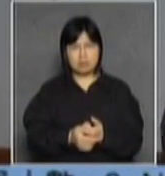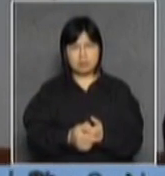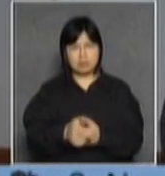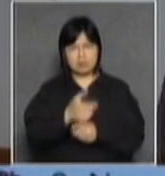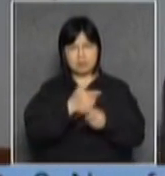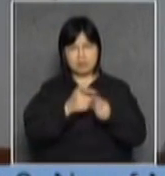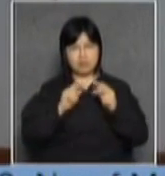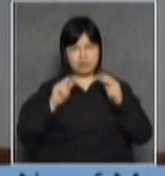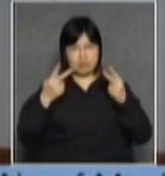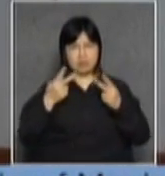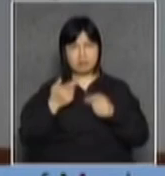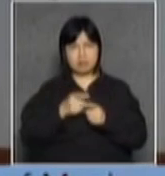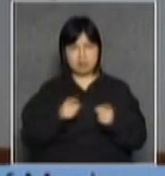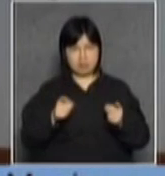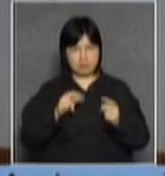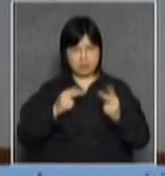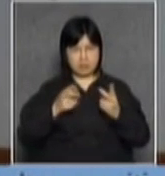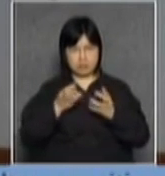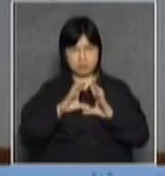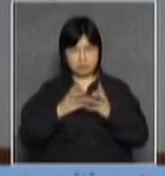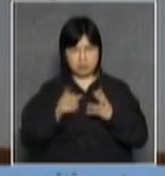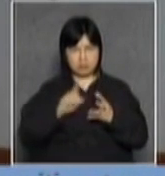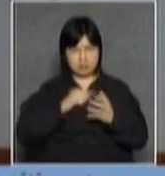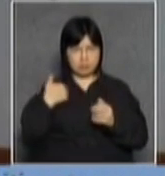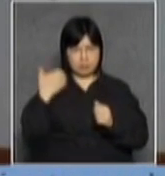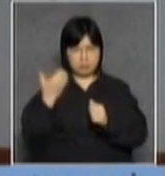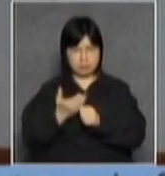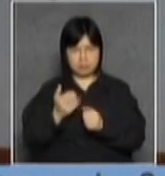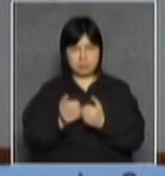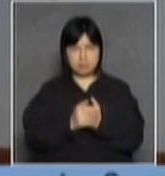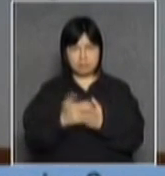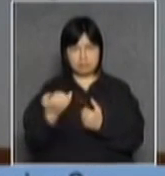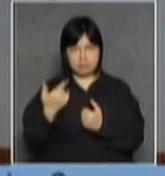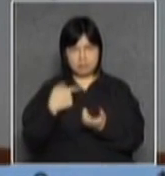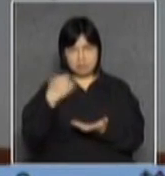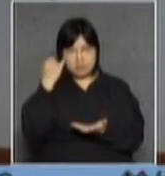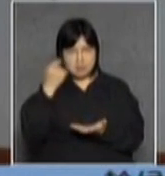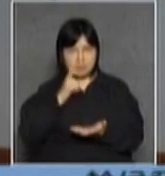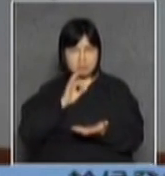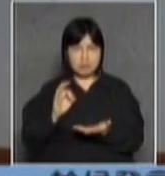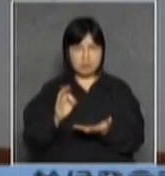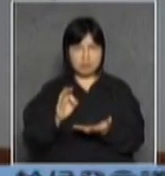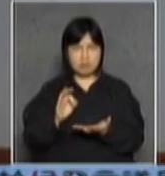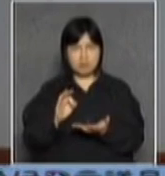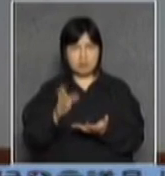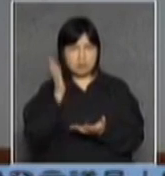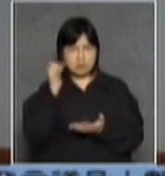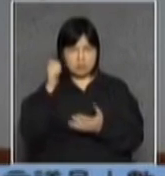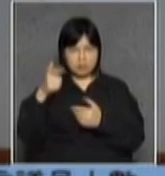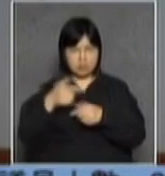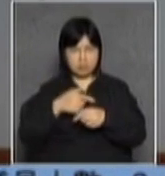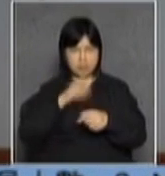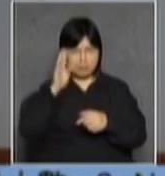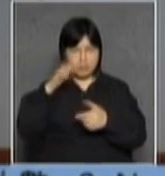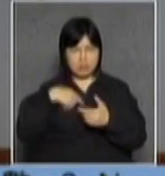嘅發展嘅長遠發展嘅小組呢，佢自己委任嘅啫，係咪？我都唔知有冇喺澳洲做過未來基金啲基金經